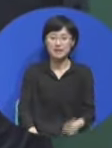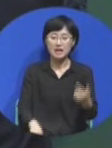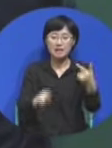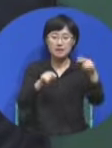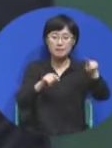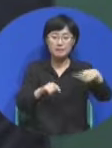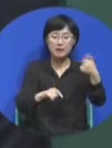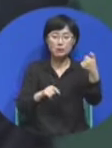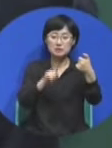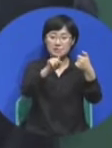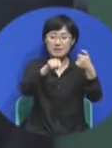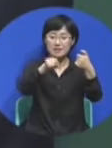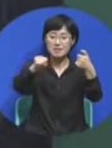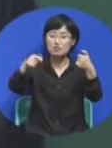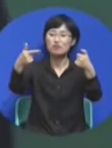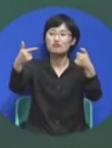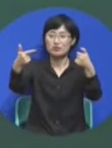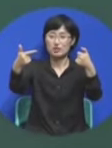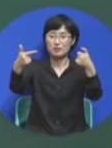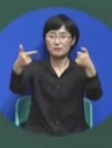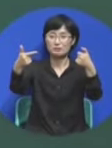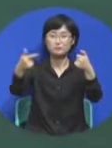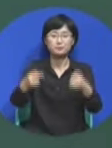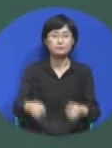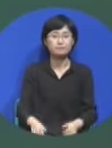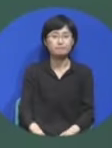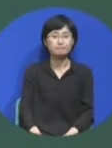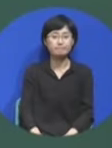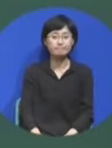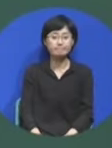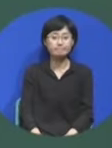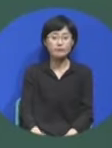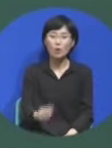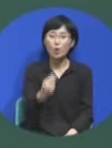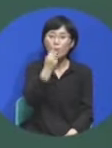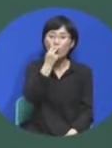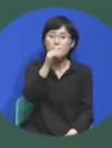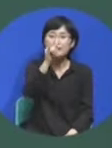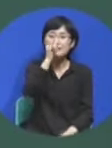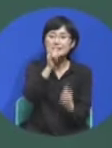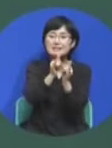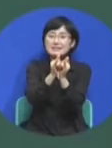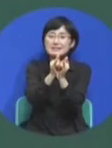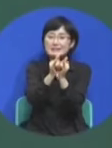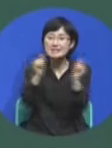1절 6절 우리가 오늘 말씀을 읽었어요. 今天我们一起读了第一和第二节. 호흡 있는 자마다